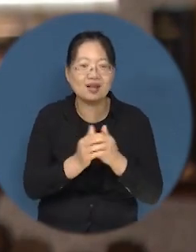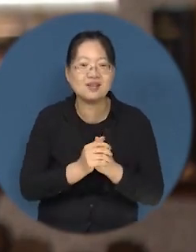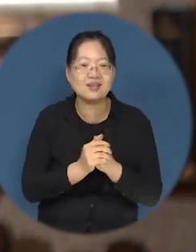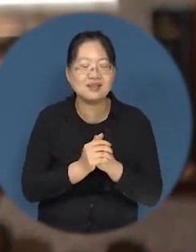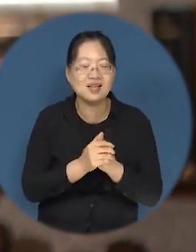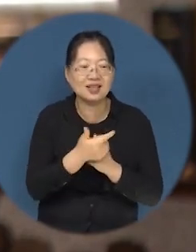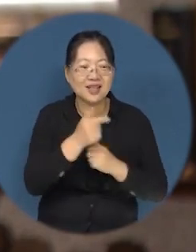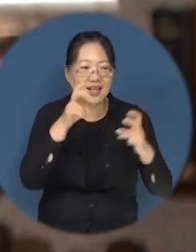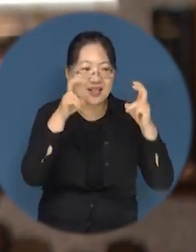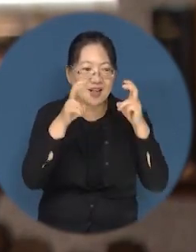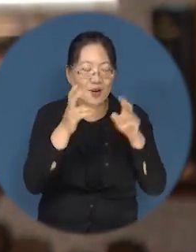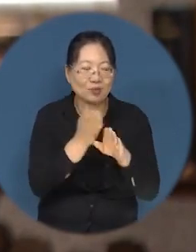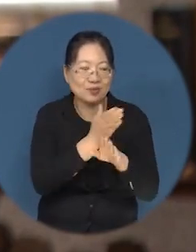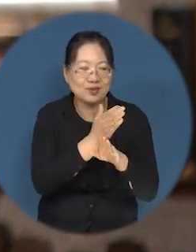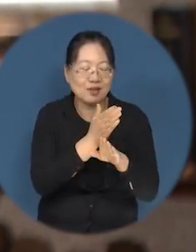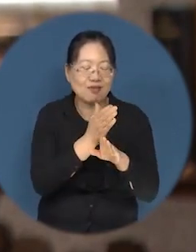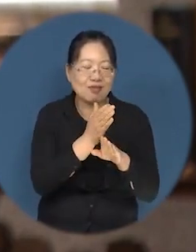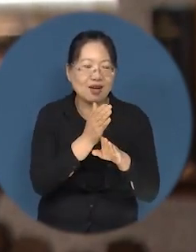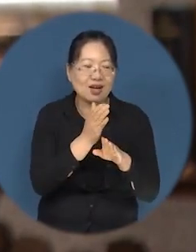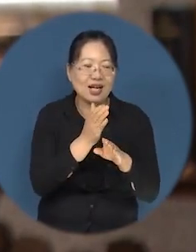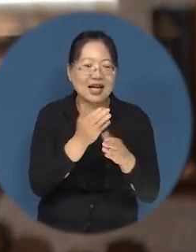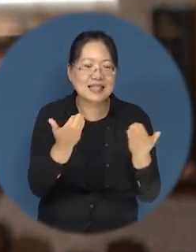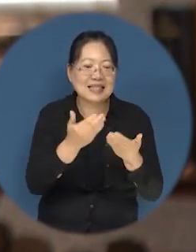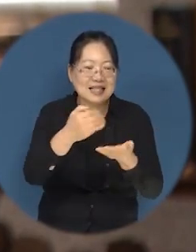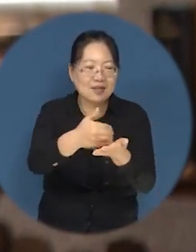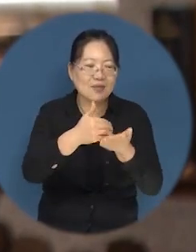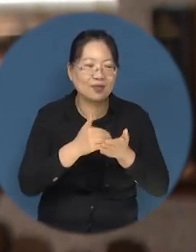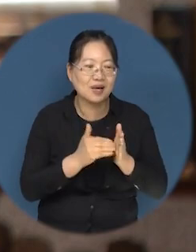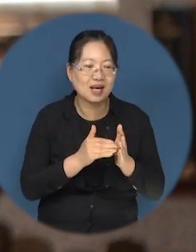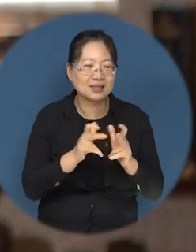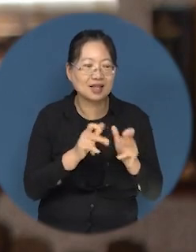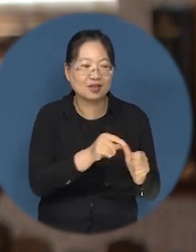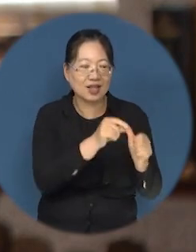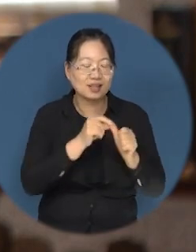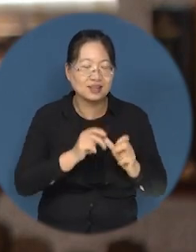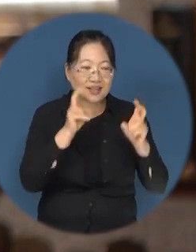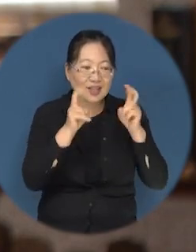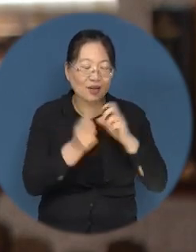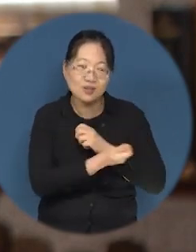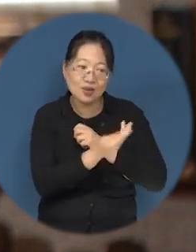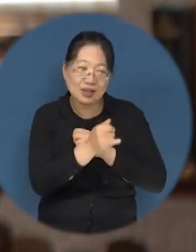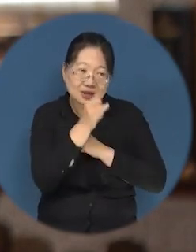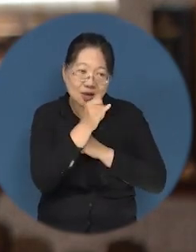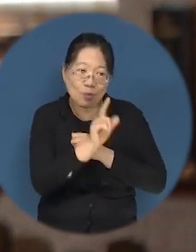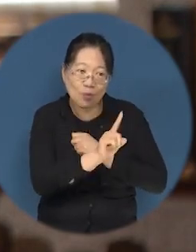그런 대기업으로부터 일감 받아서 장애인들을 고용하는 그런 기업들이